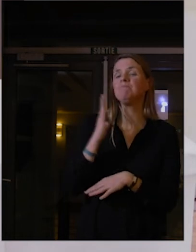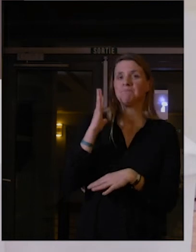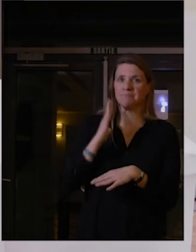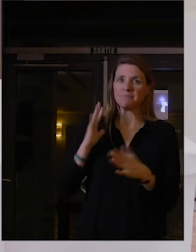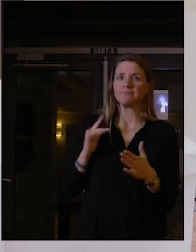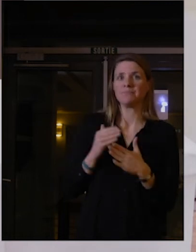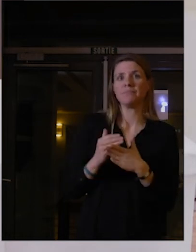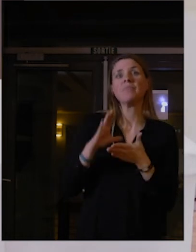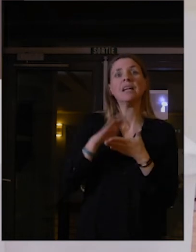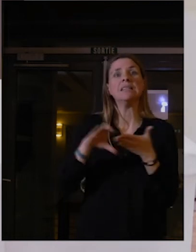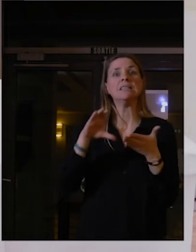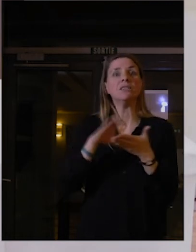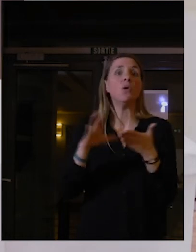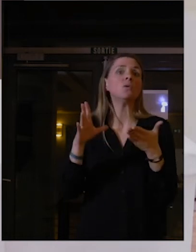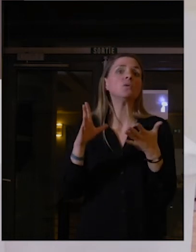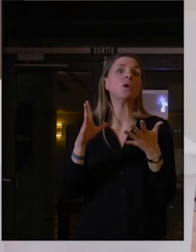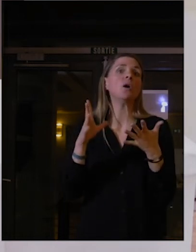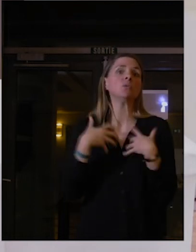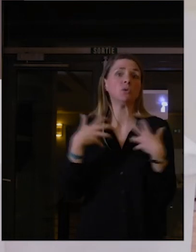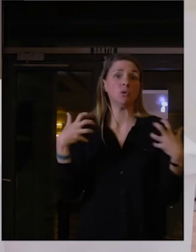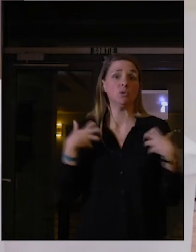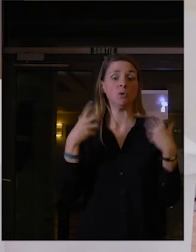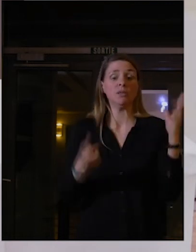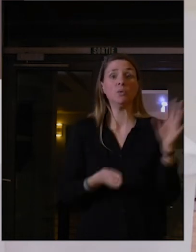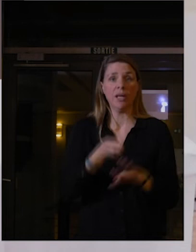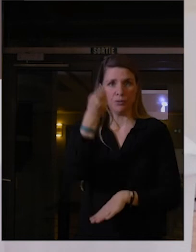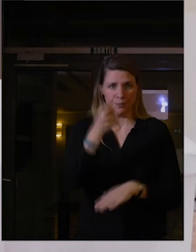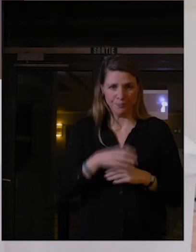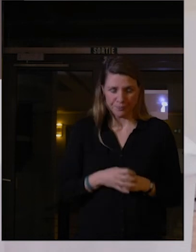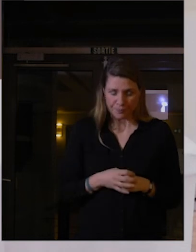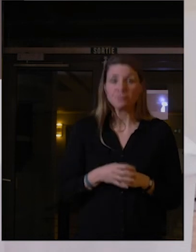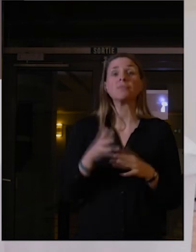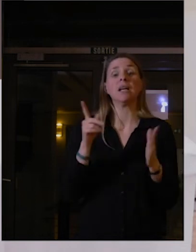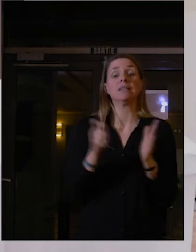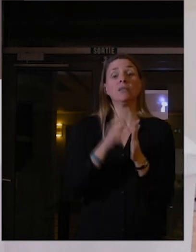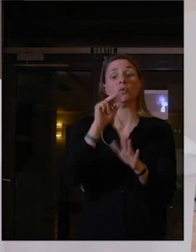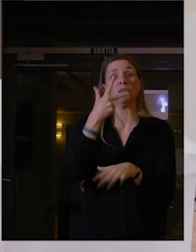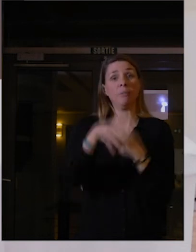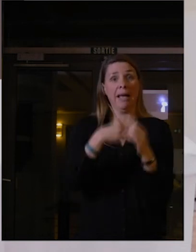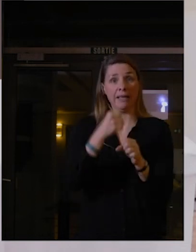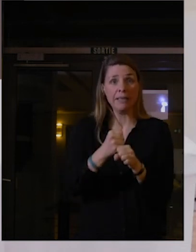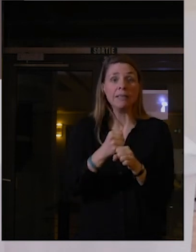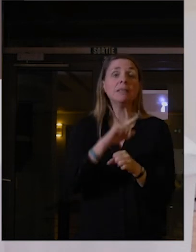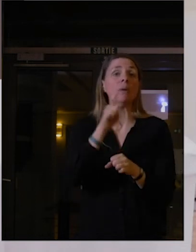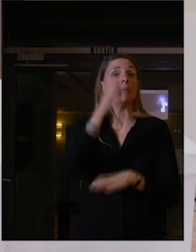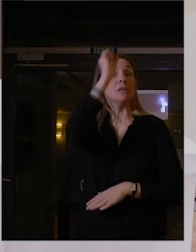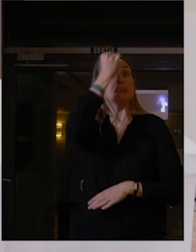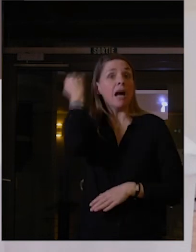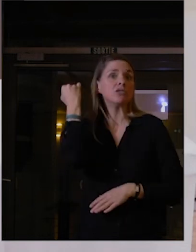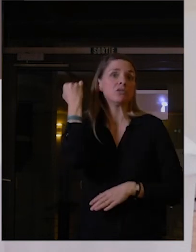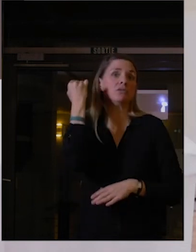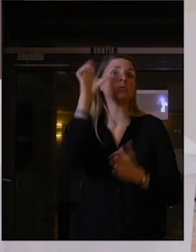une licence de sciences de l'éducation, et durant ma troisième année, je devais réaliser un stage. J'ai réalisé dans un